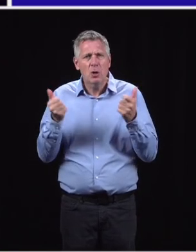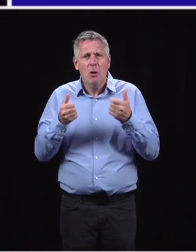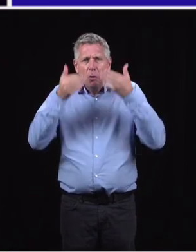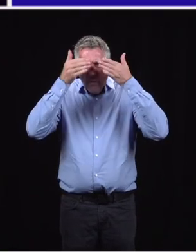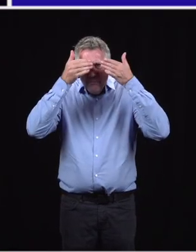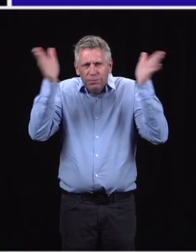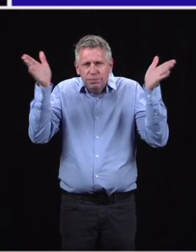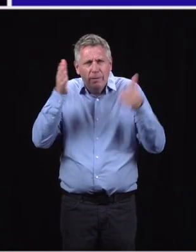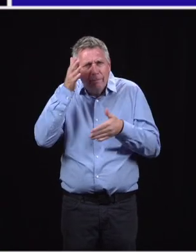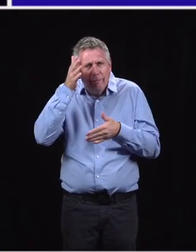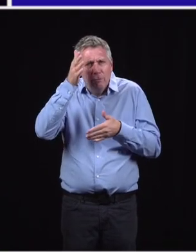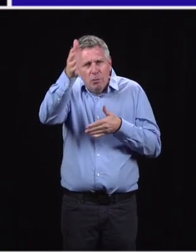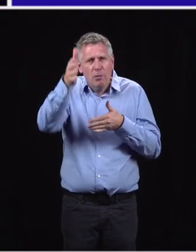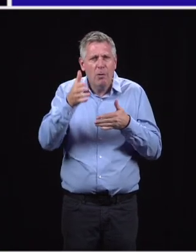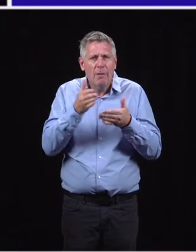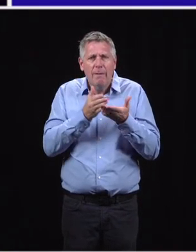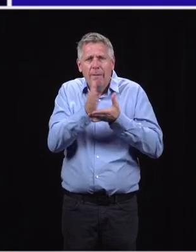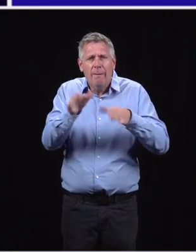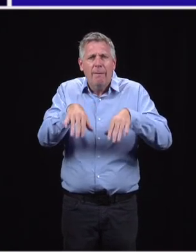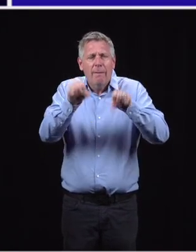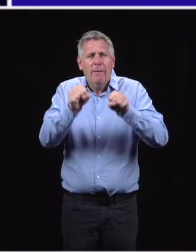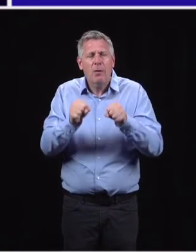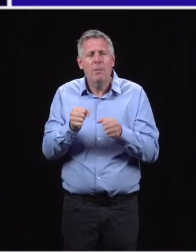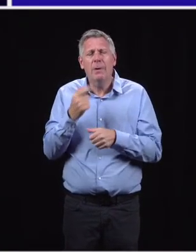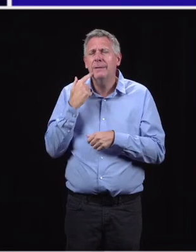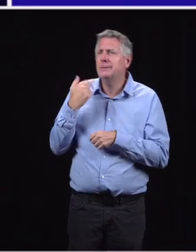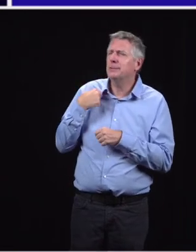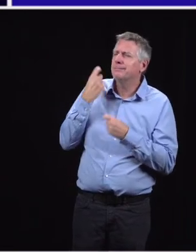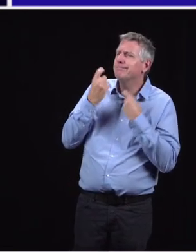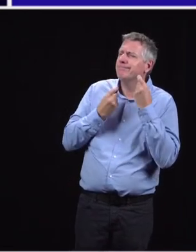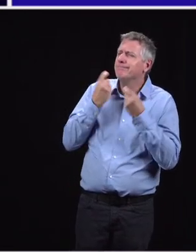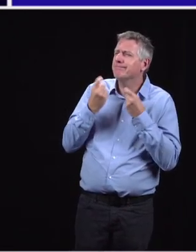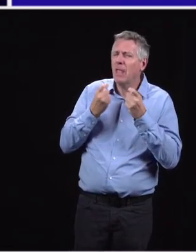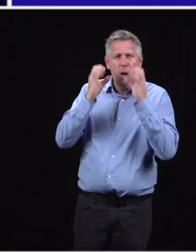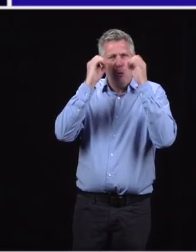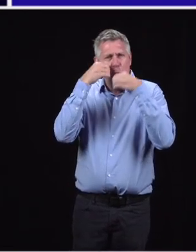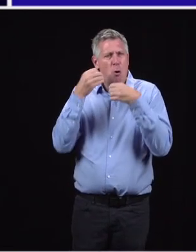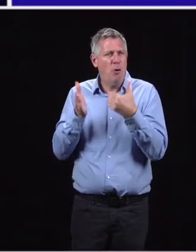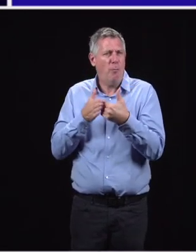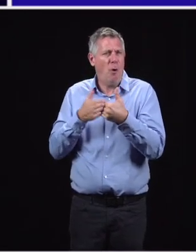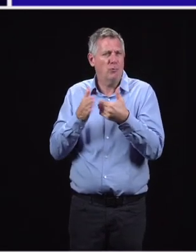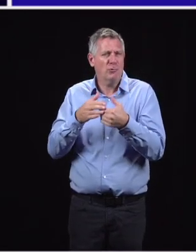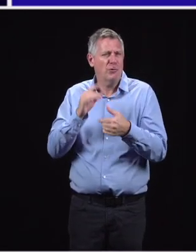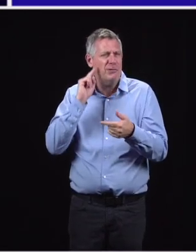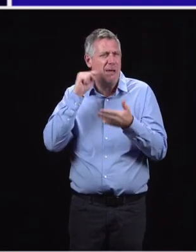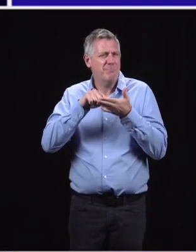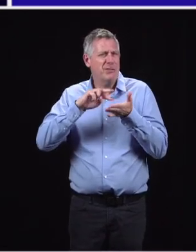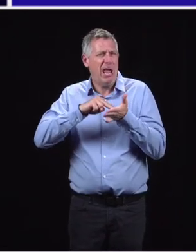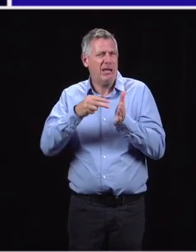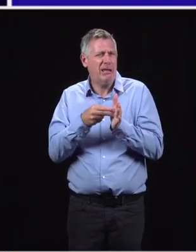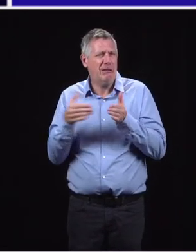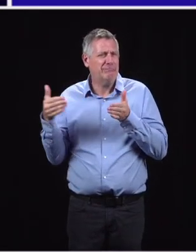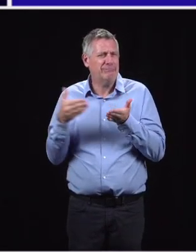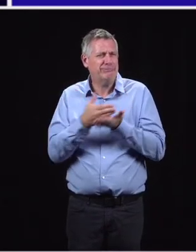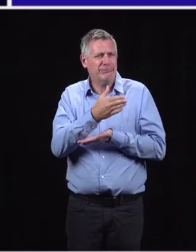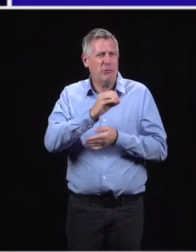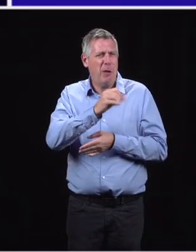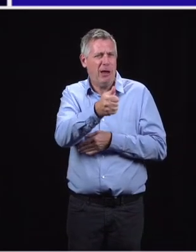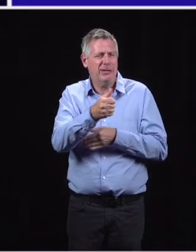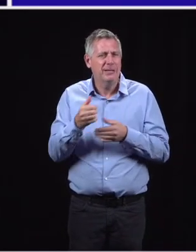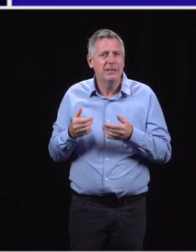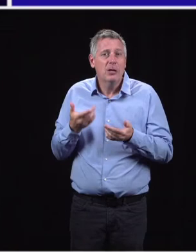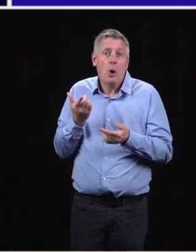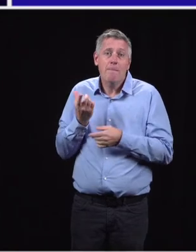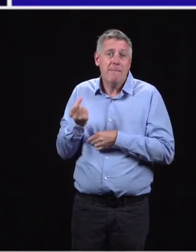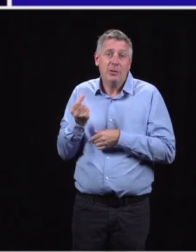aussi vu de notre fenêtre à l'extérieur on se dit il y a forcément Google qui est dans le coin vous êtes un partenaire incontournable en quelque